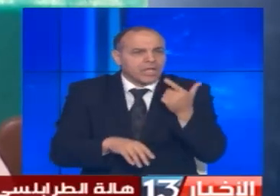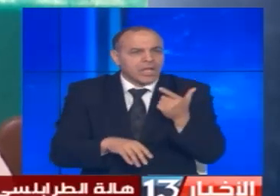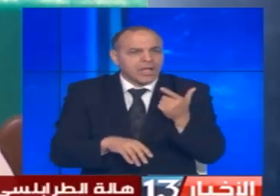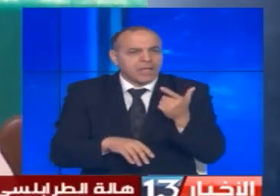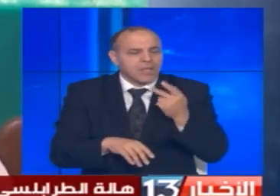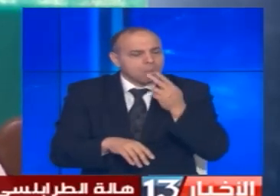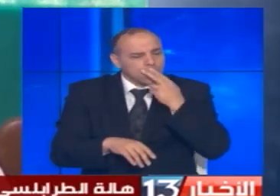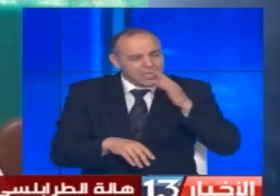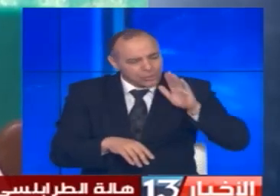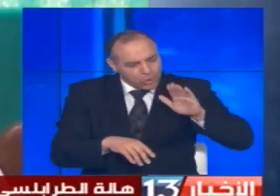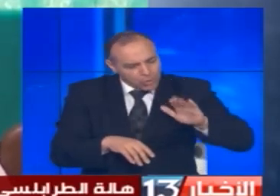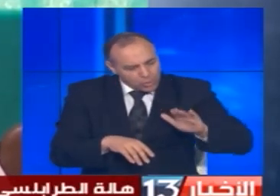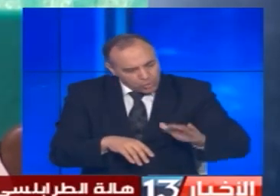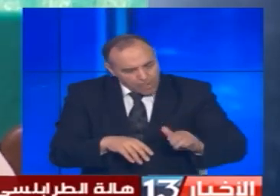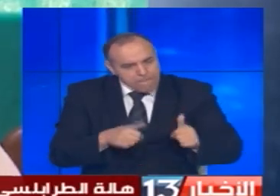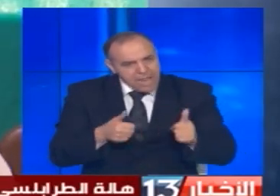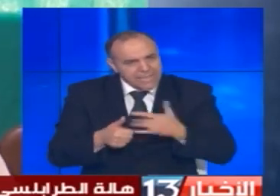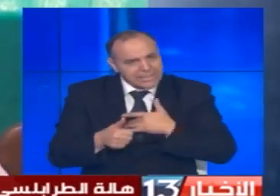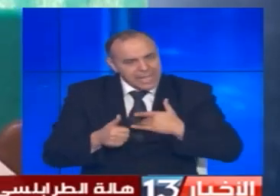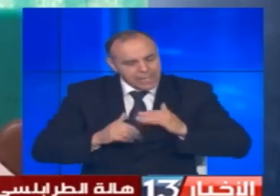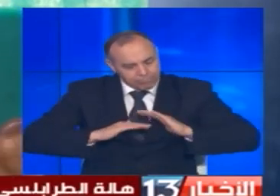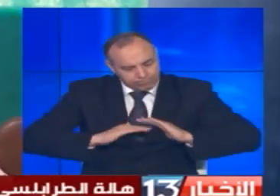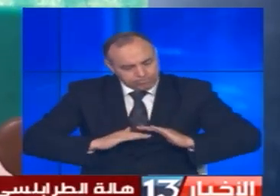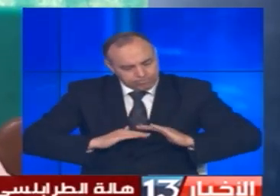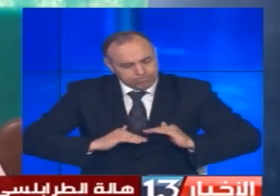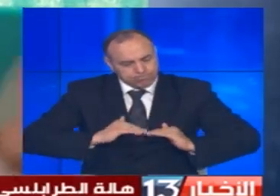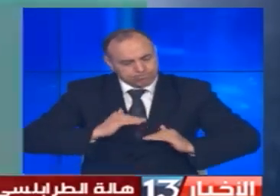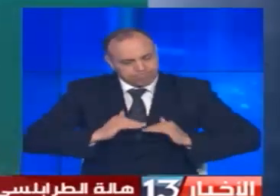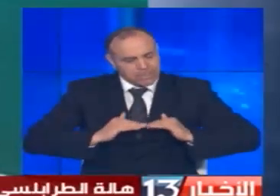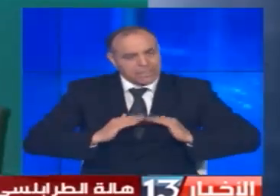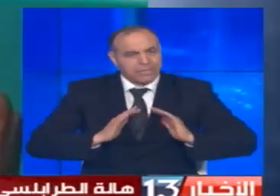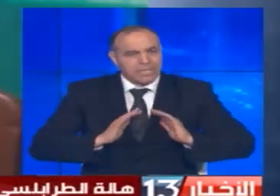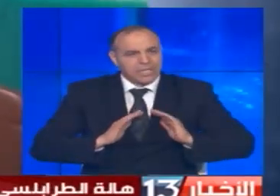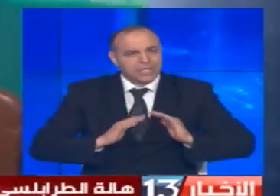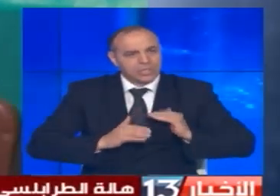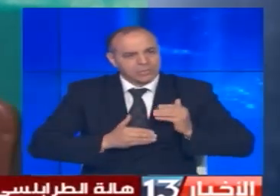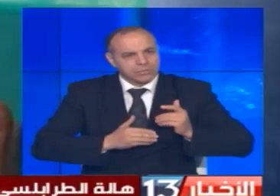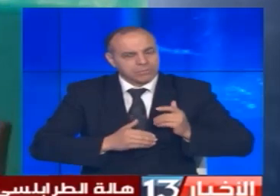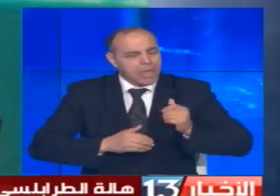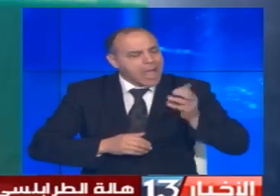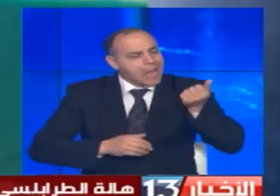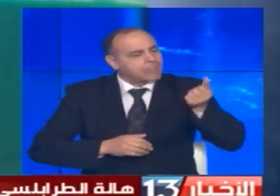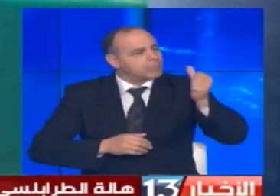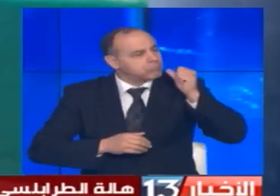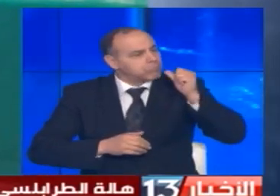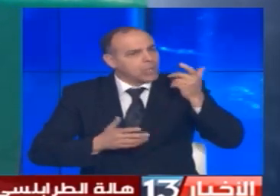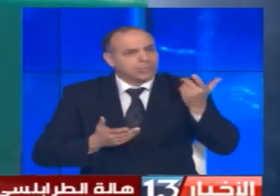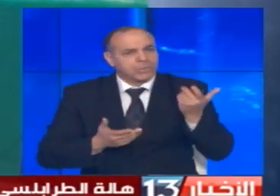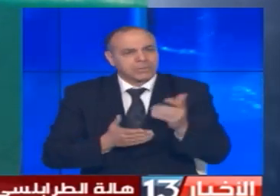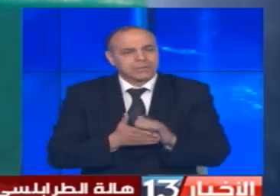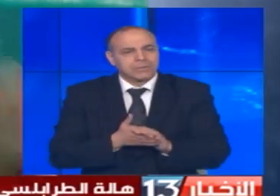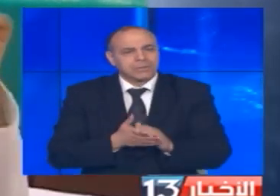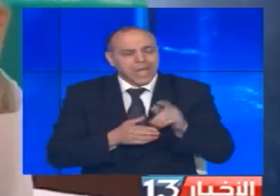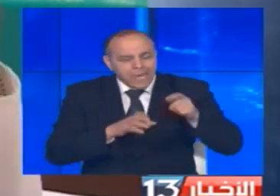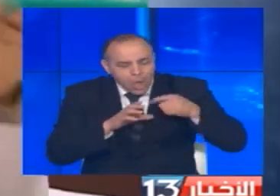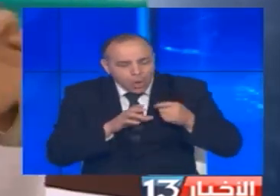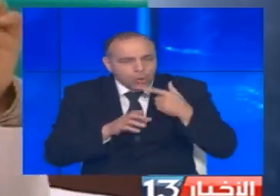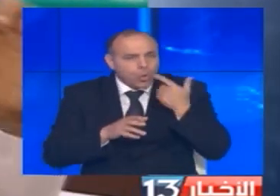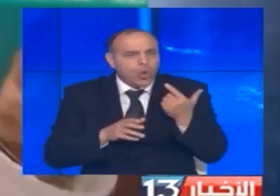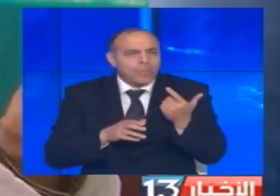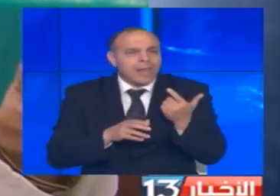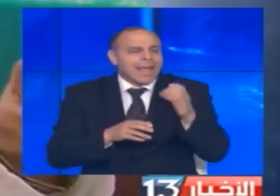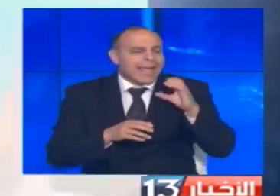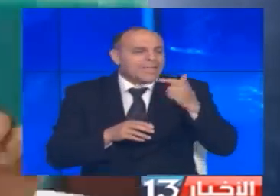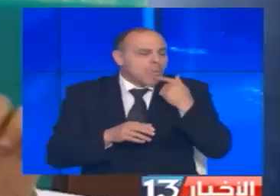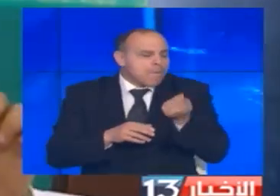يقلل بشويه بشويه في التدخين صحته تبدا تعلى بشويه بشويه. نجم يعاون بالحليب، الياغورت اللي فيهم